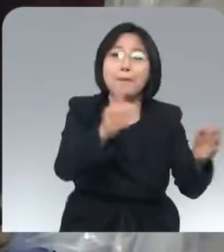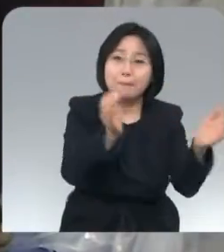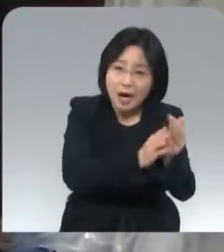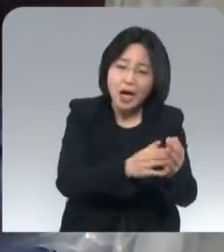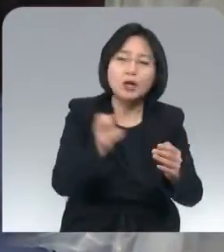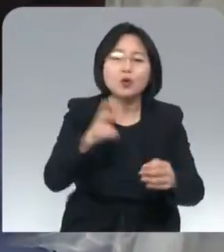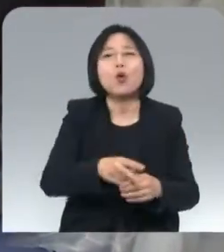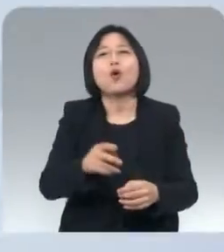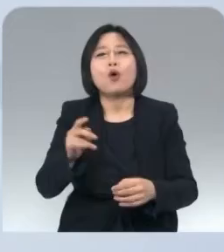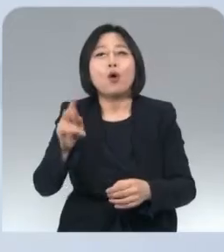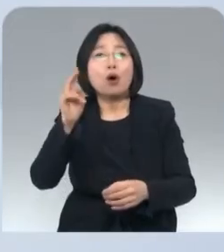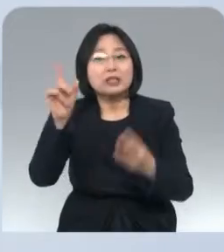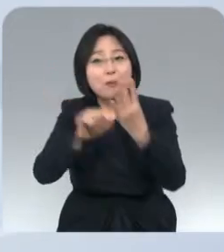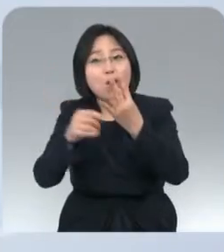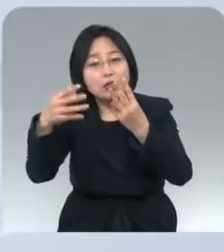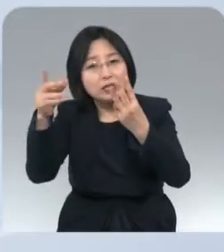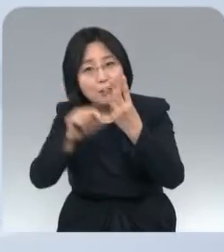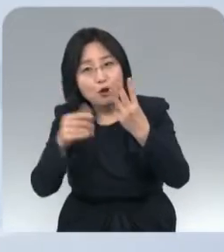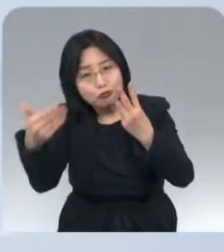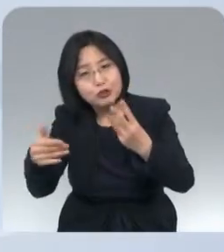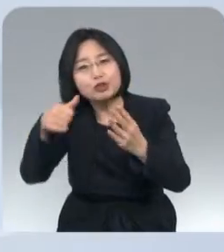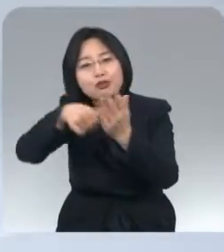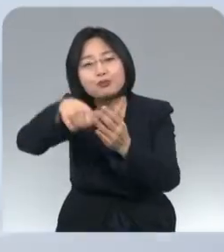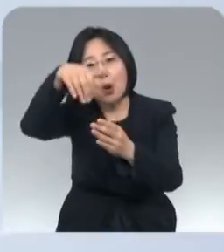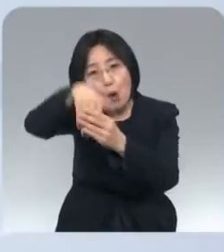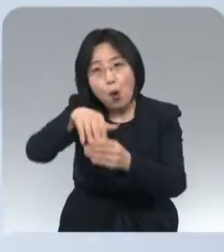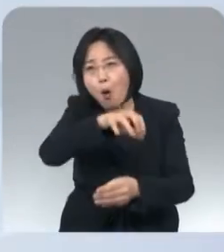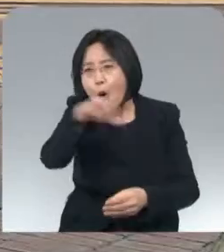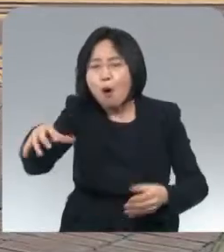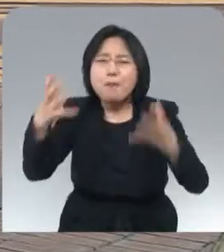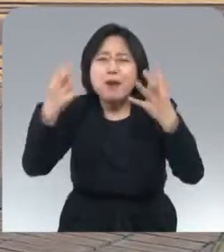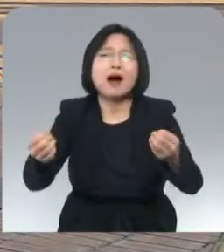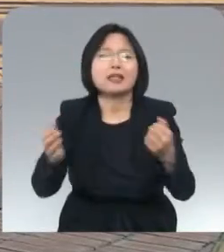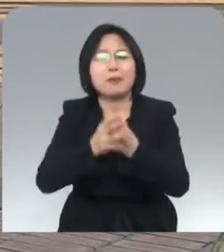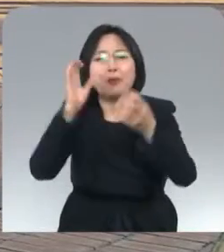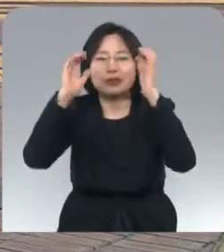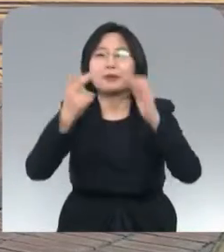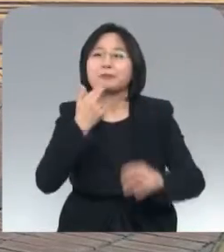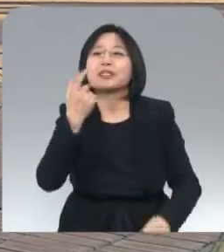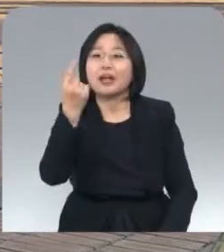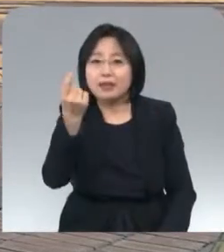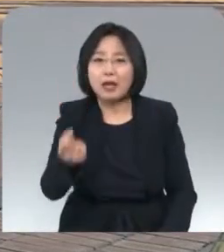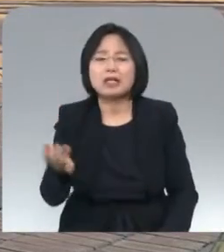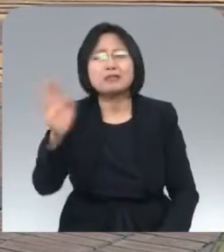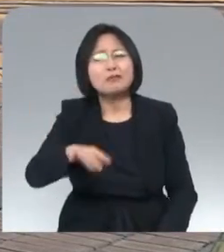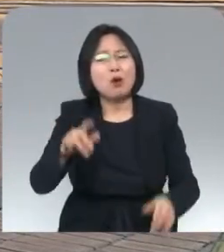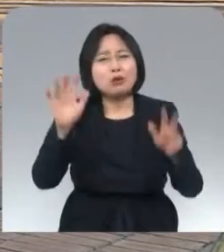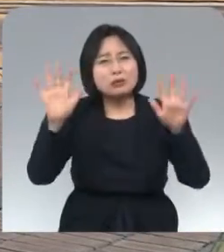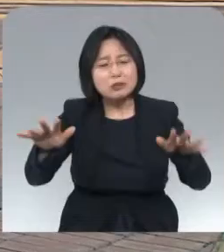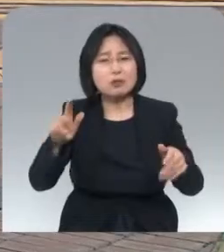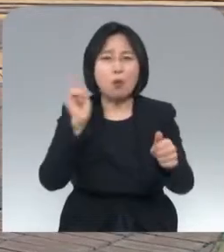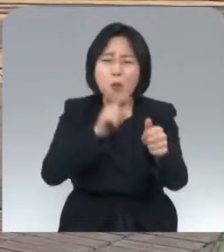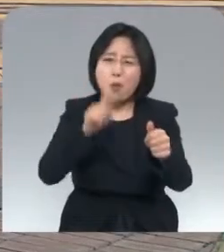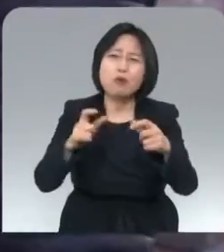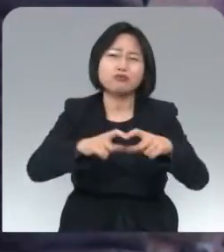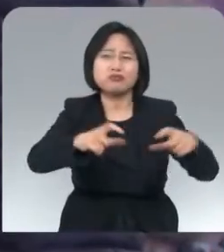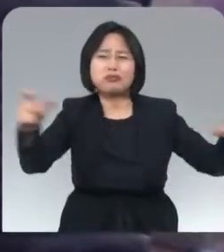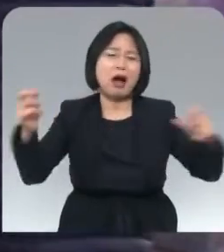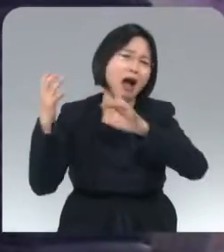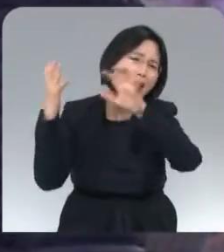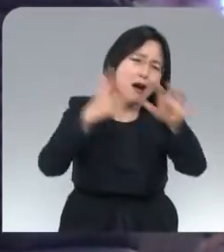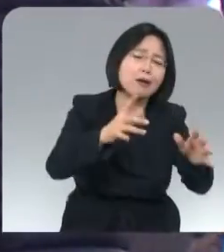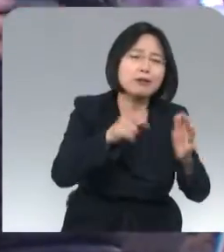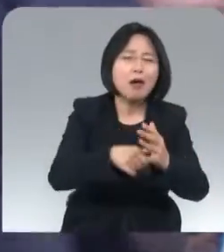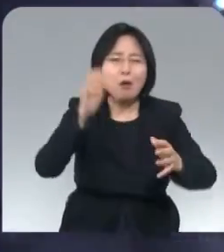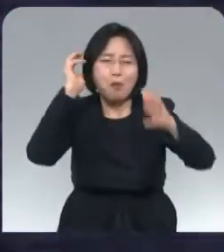때보다 4배가량 많기 때문에 크게 혼잡하지 않을 거라고 기대하고 있습니다. 하지만 확진자가 급증세이고 이들이 한꺼번에 몰리면